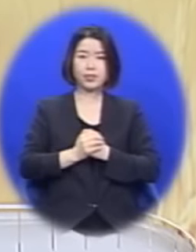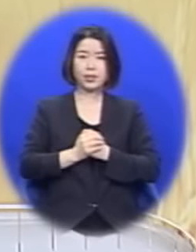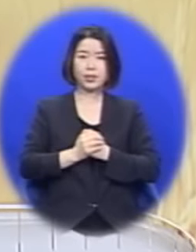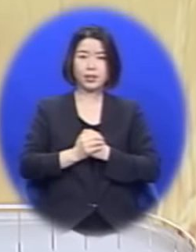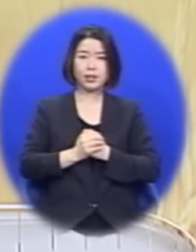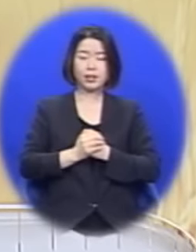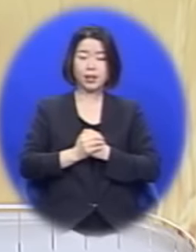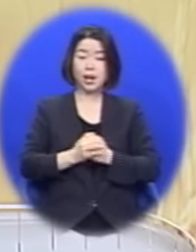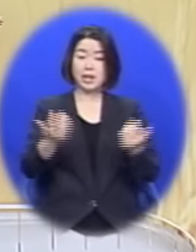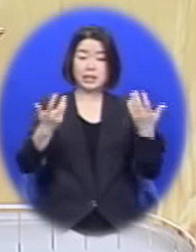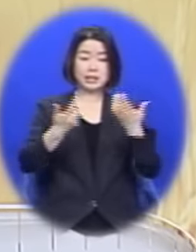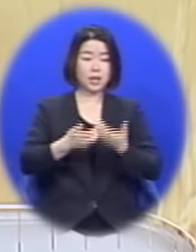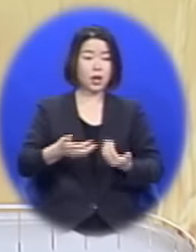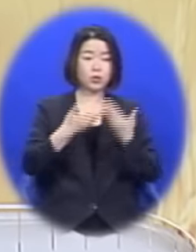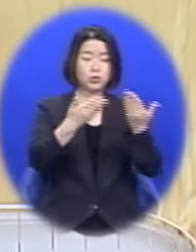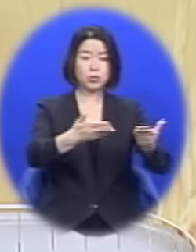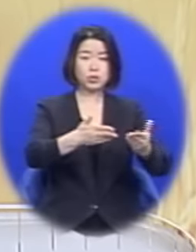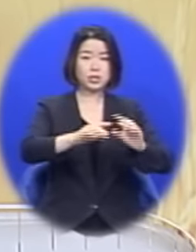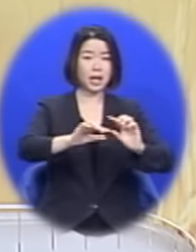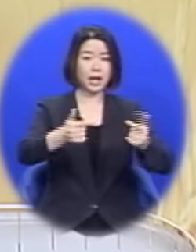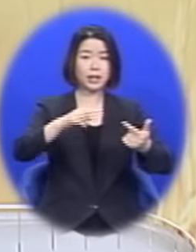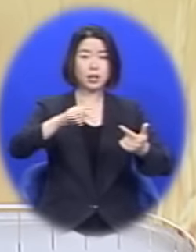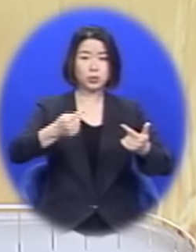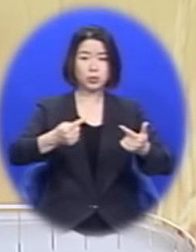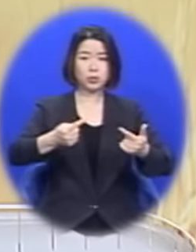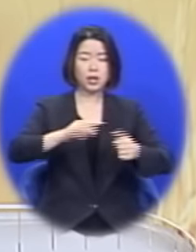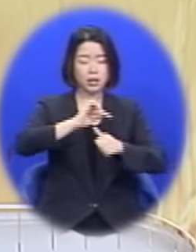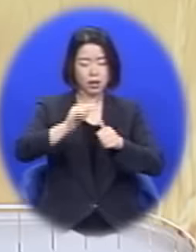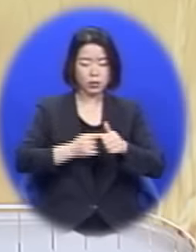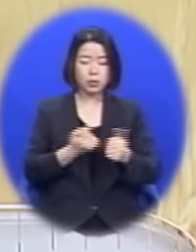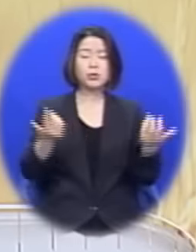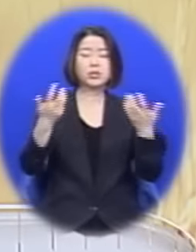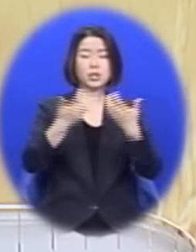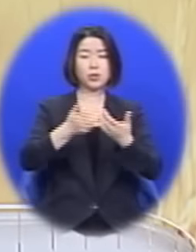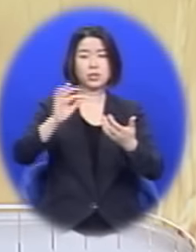안 채우시려고 해도 그냥 다 채워집니다.